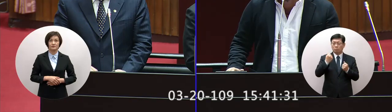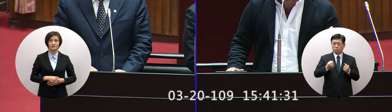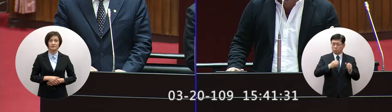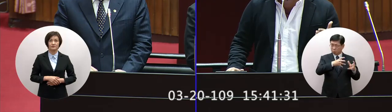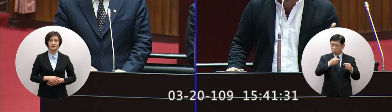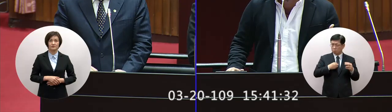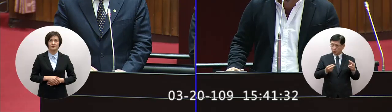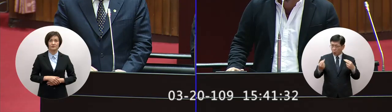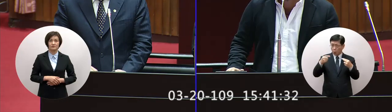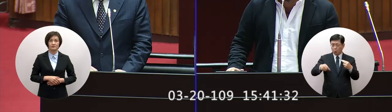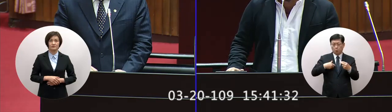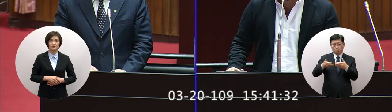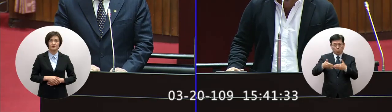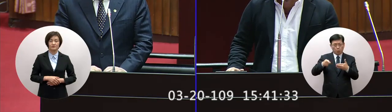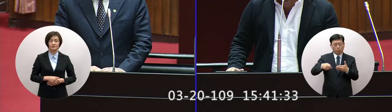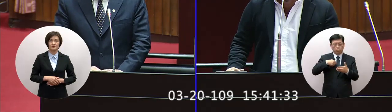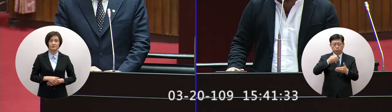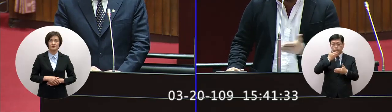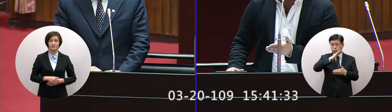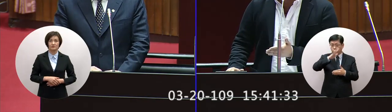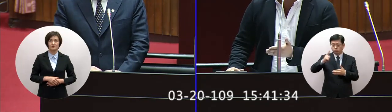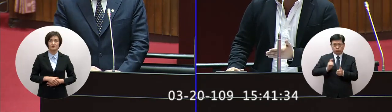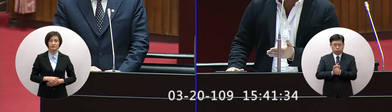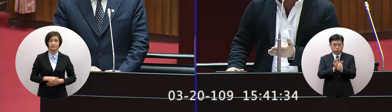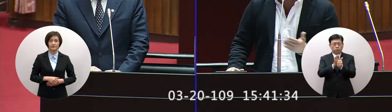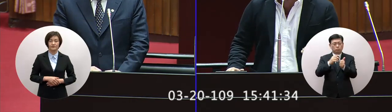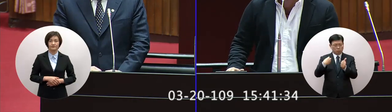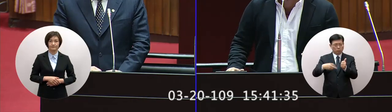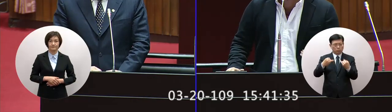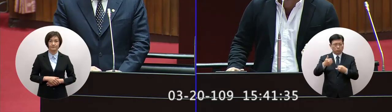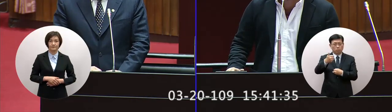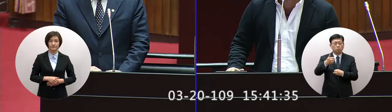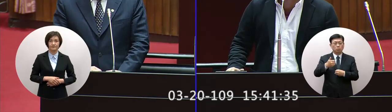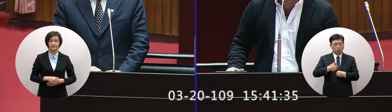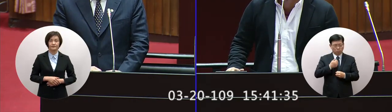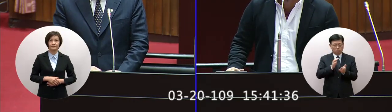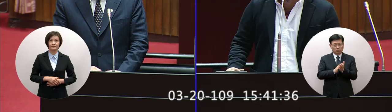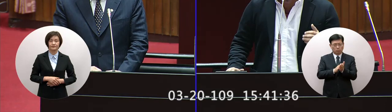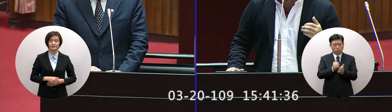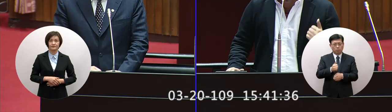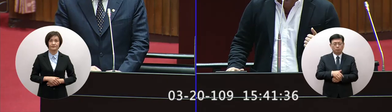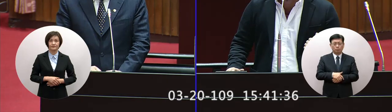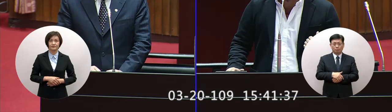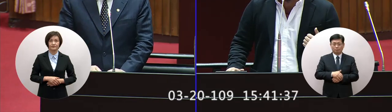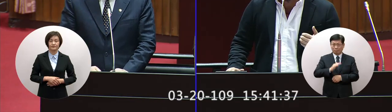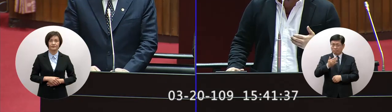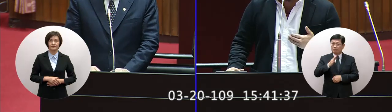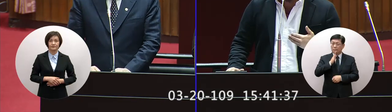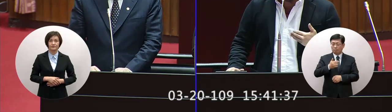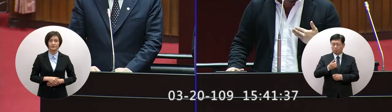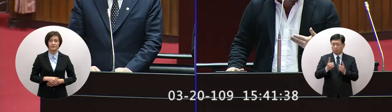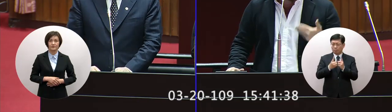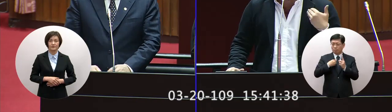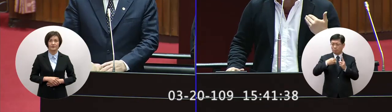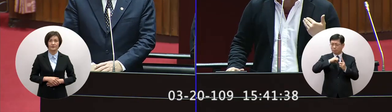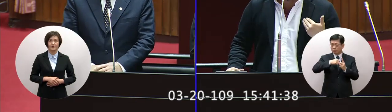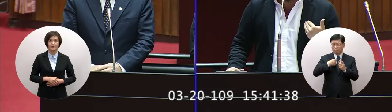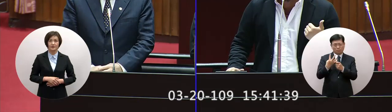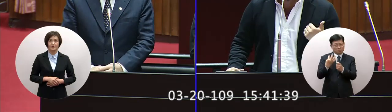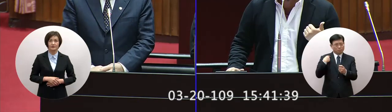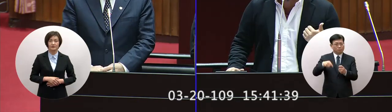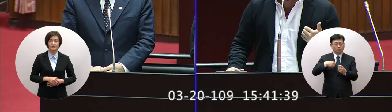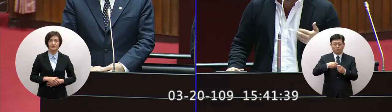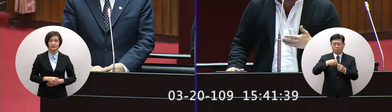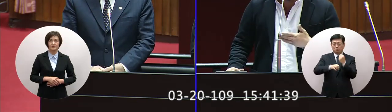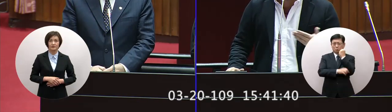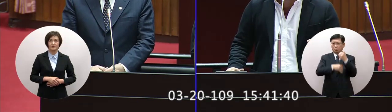国际上面认为是一个非常非常重要的气候行动，而且一开始有成果，觉得这部分必须给予肯定。可是确实对于台湾目前这过去几年的这